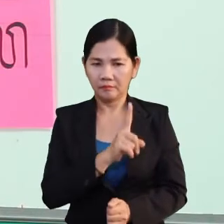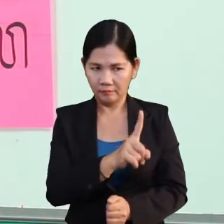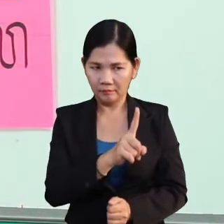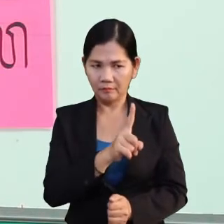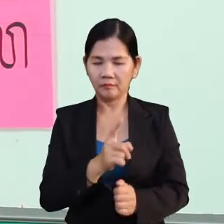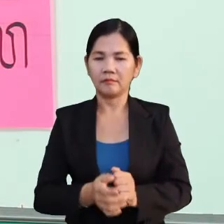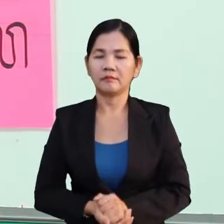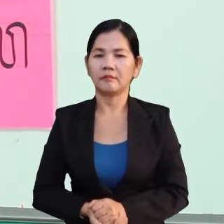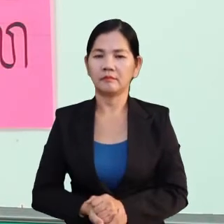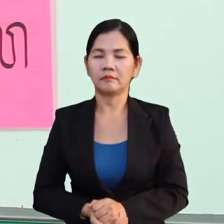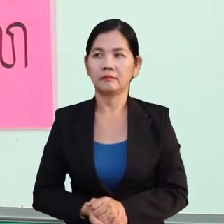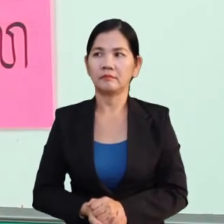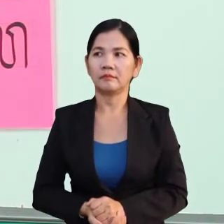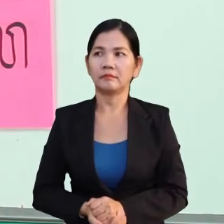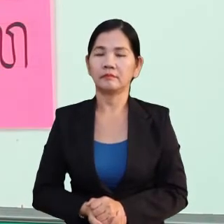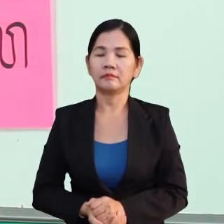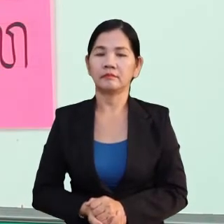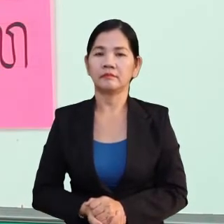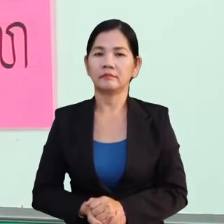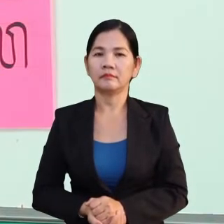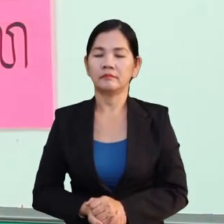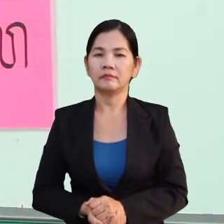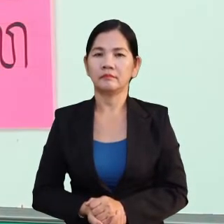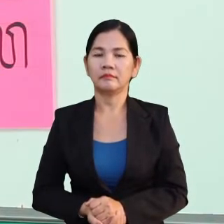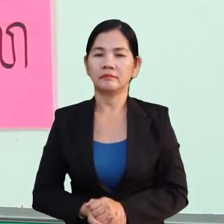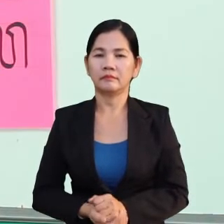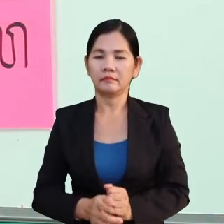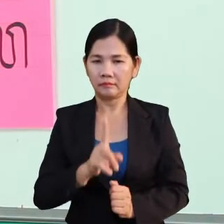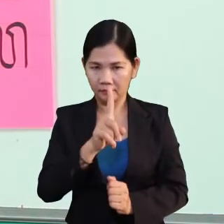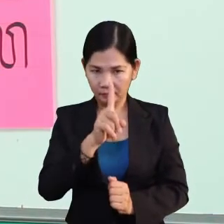នគេចាលេខ